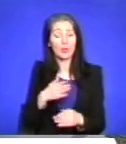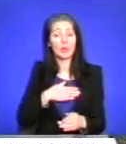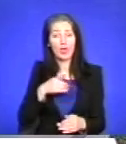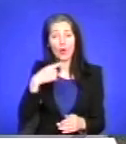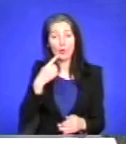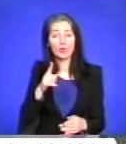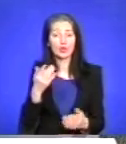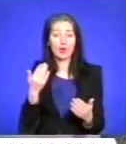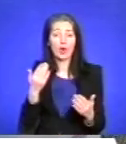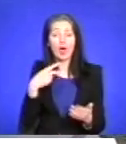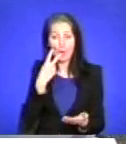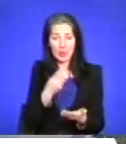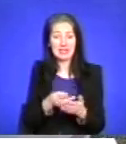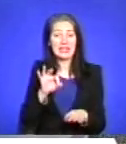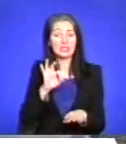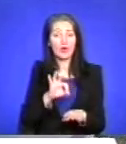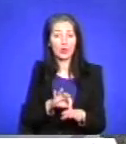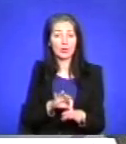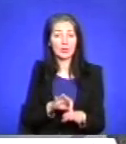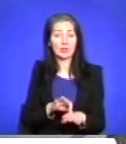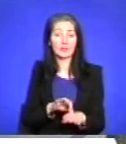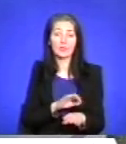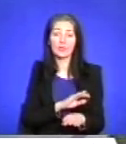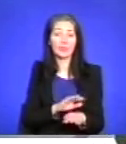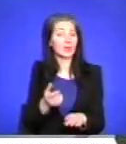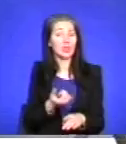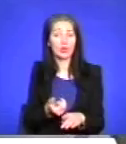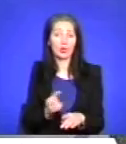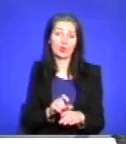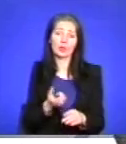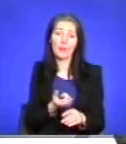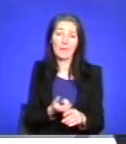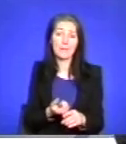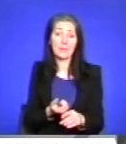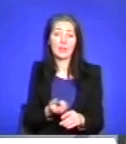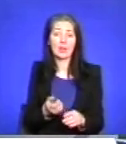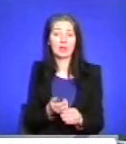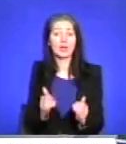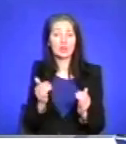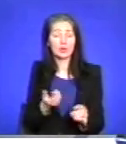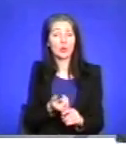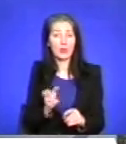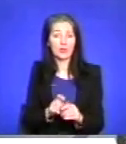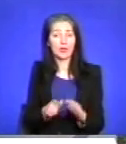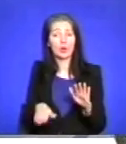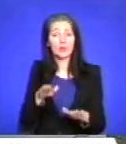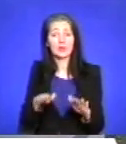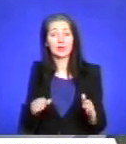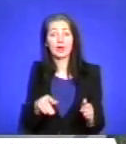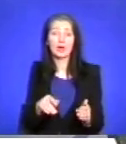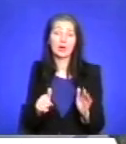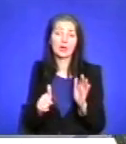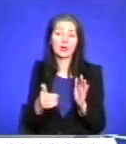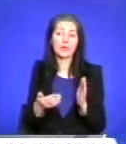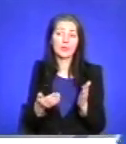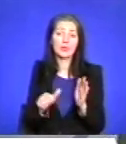ж таки показник захворюваності незначно перевищує підпоріг, і він коливався в межах